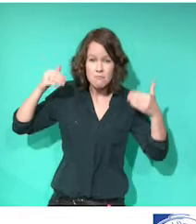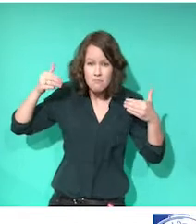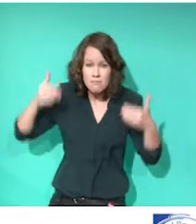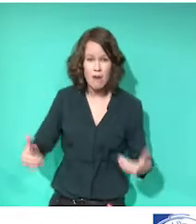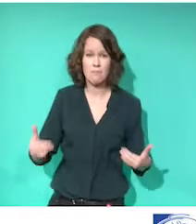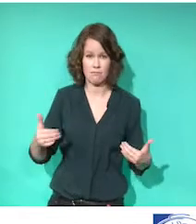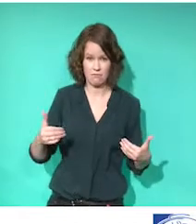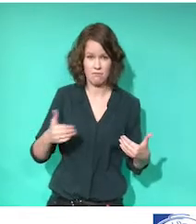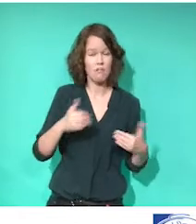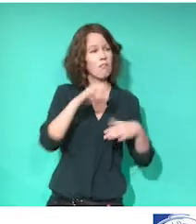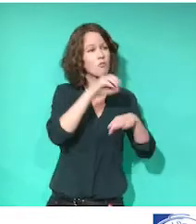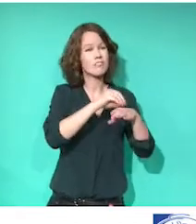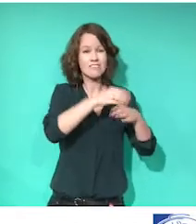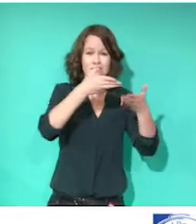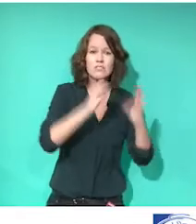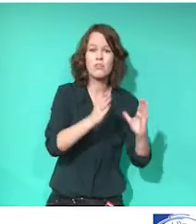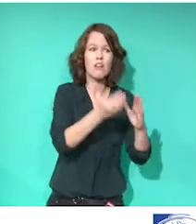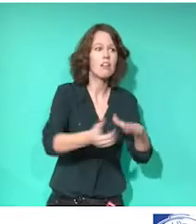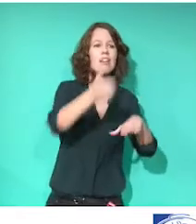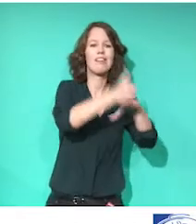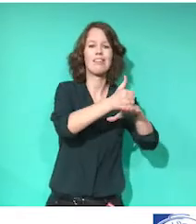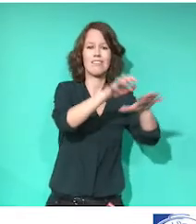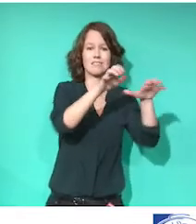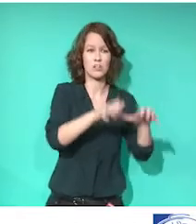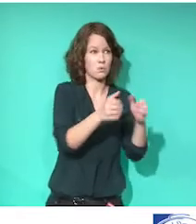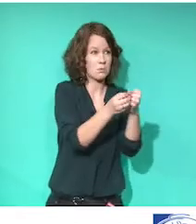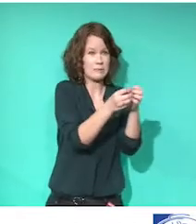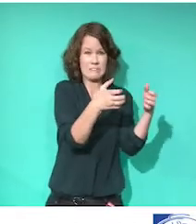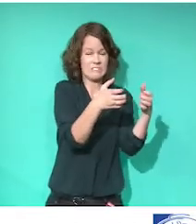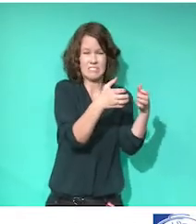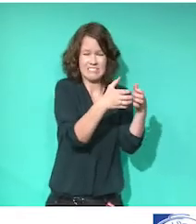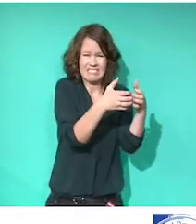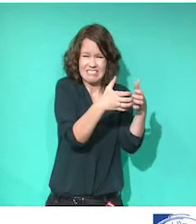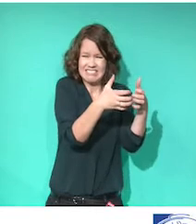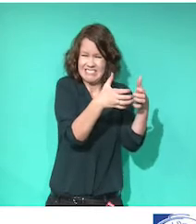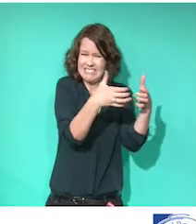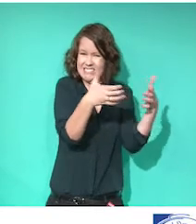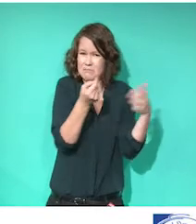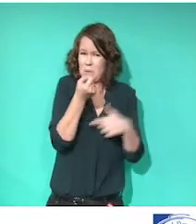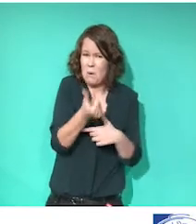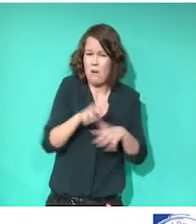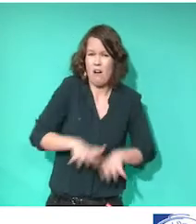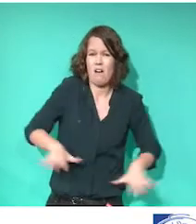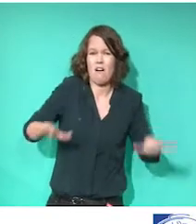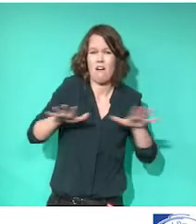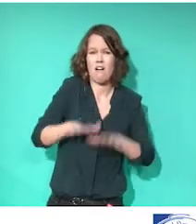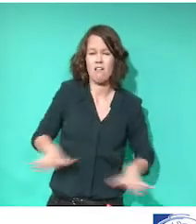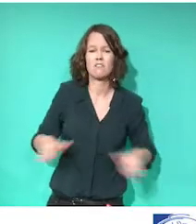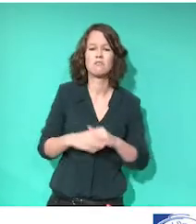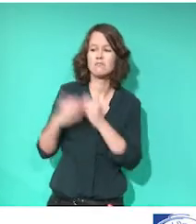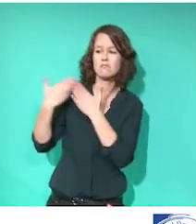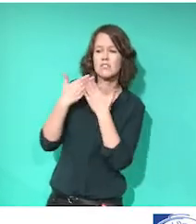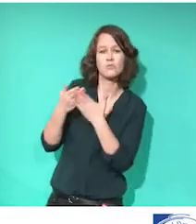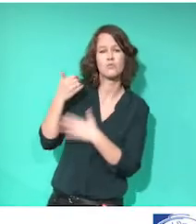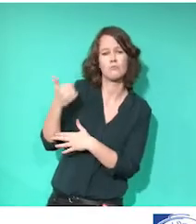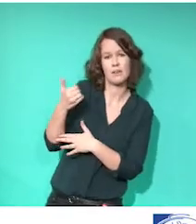part des femmes dans les exécutifs des organisations ne progresse que très lentement. L'étude s'attache à analyser les difficultés, les obstacles culturels